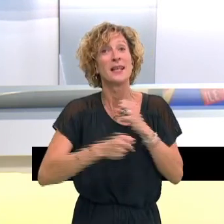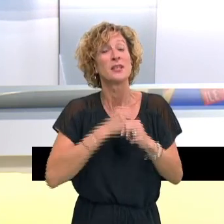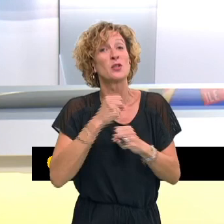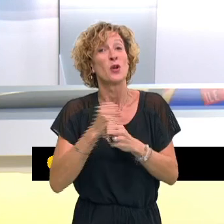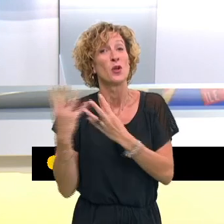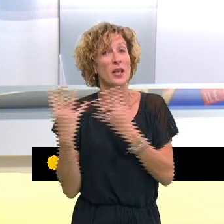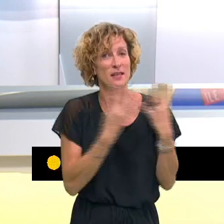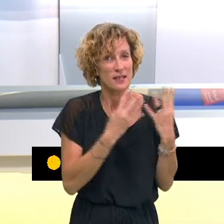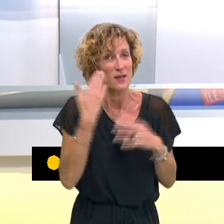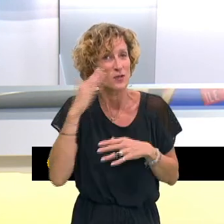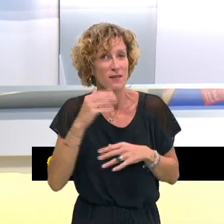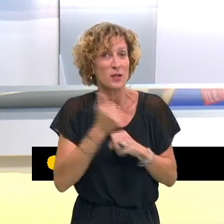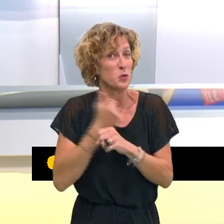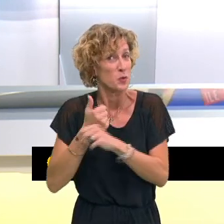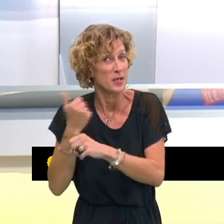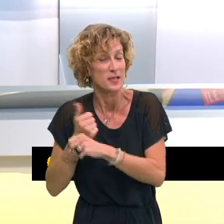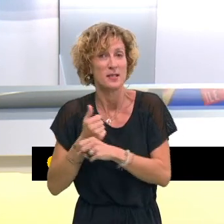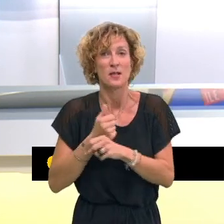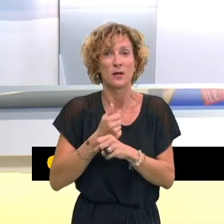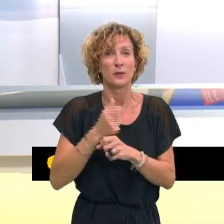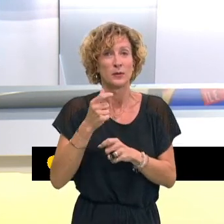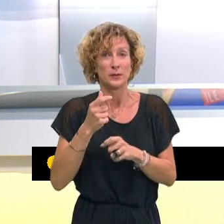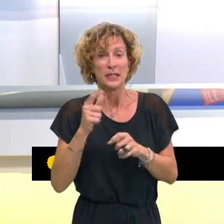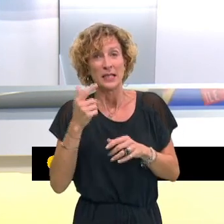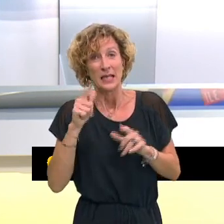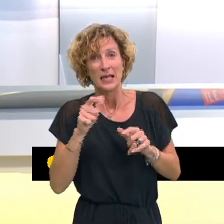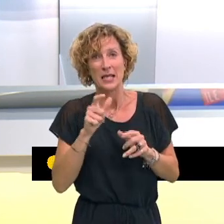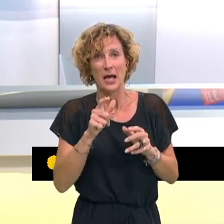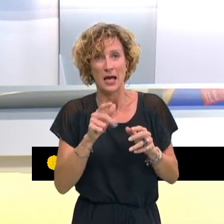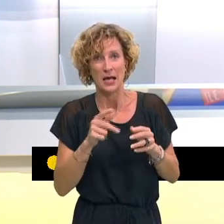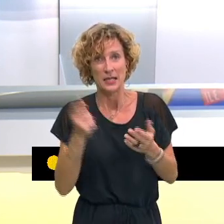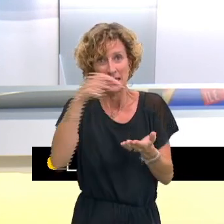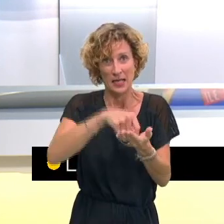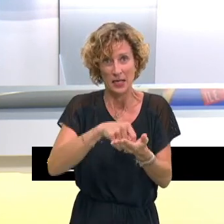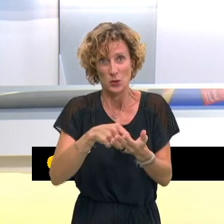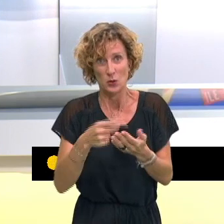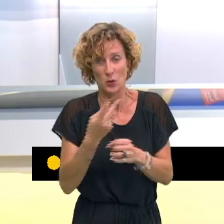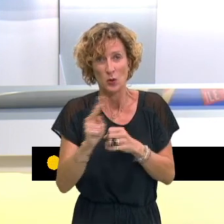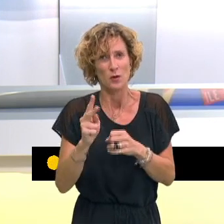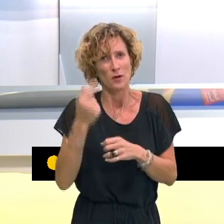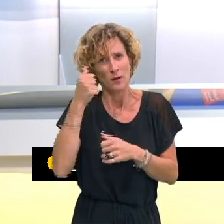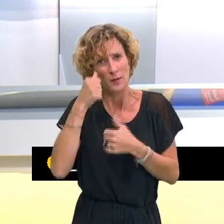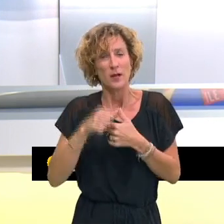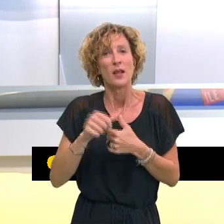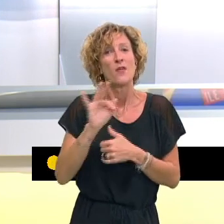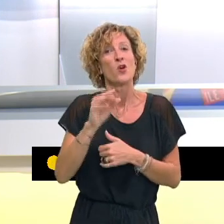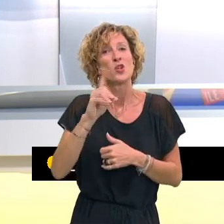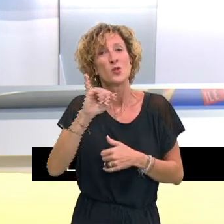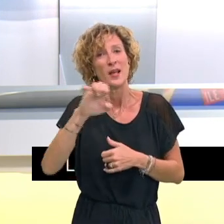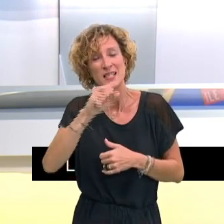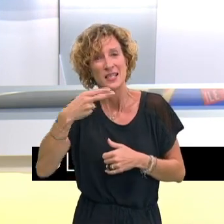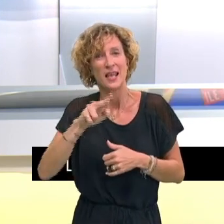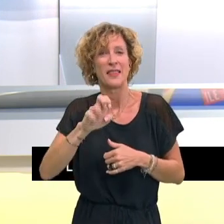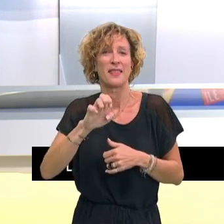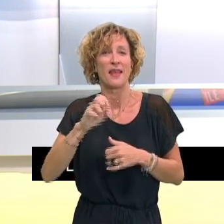Raid. Et vous le savez, chaque année, les coureurs ont des passages plus redoutés que d'autres. En 2016, François Den remportait la Diagonale des Fous. Alors